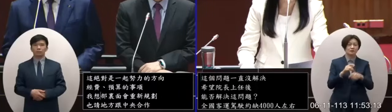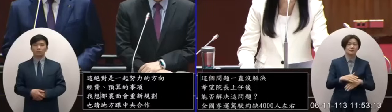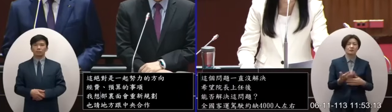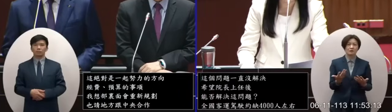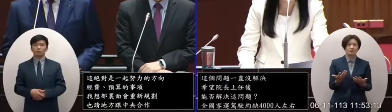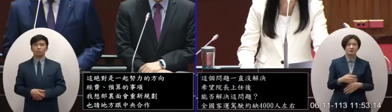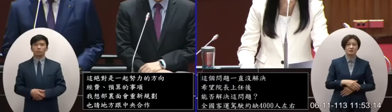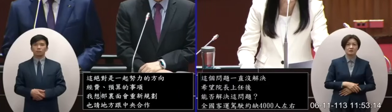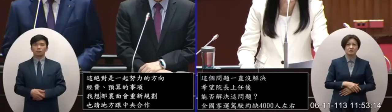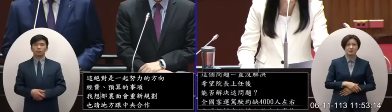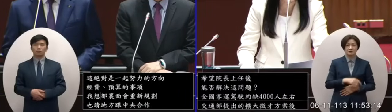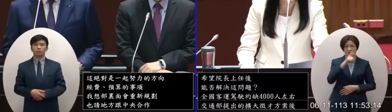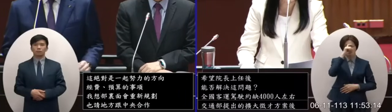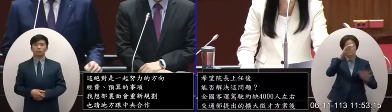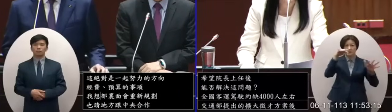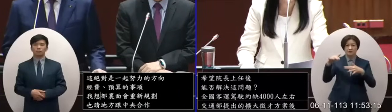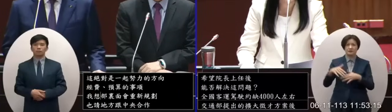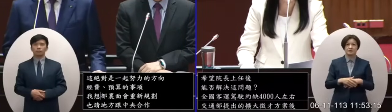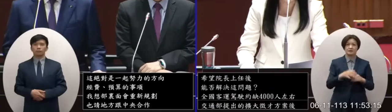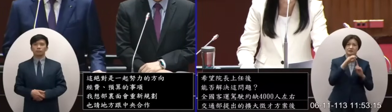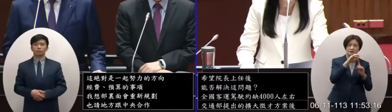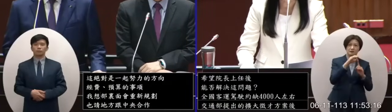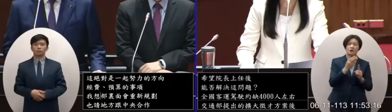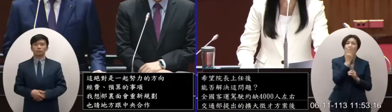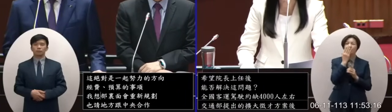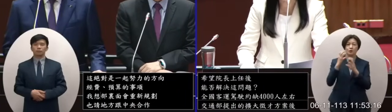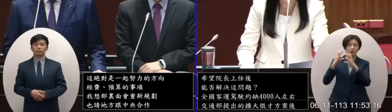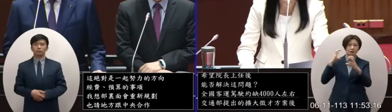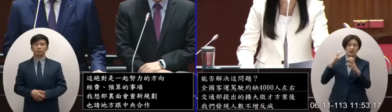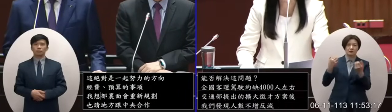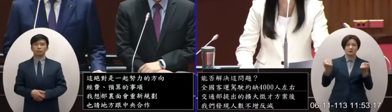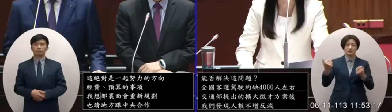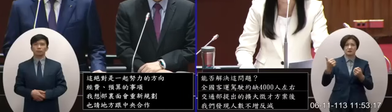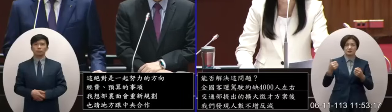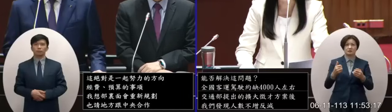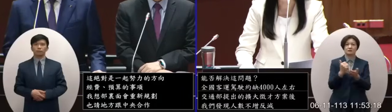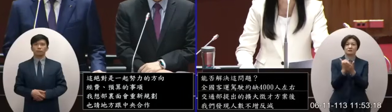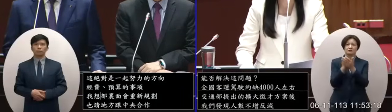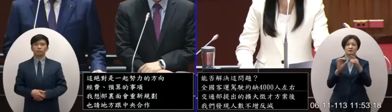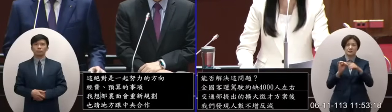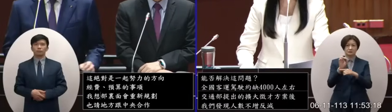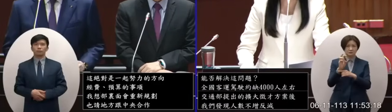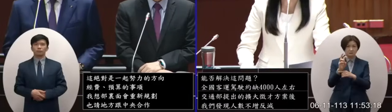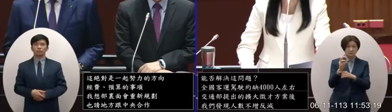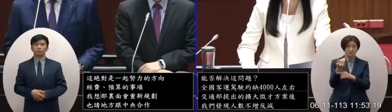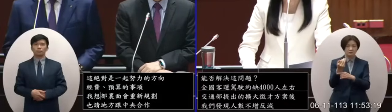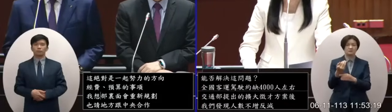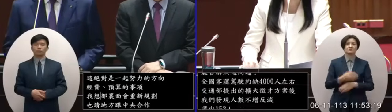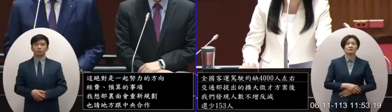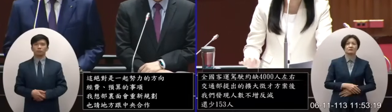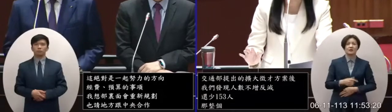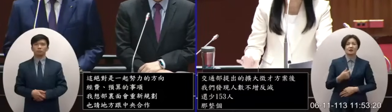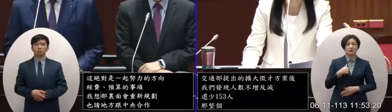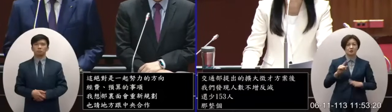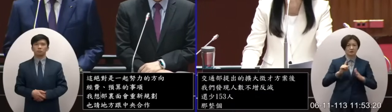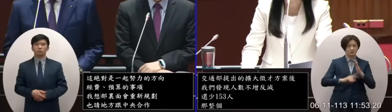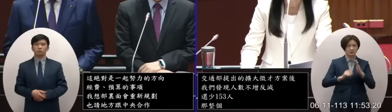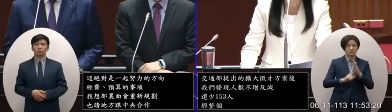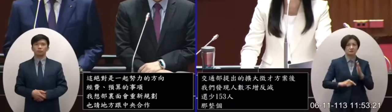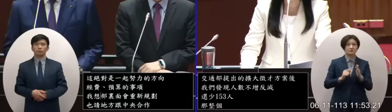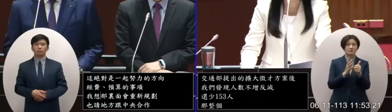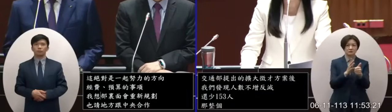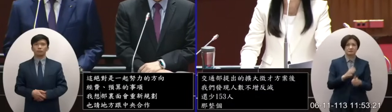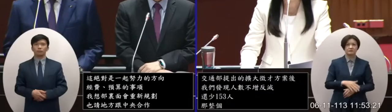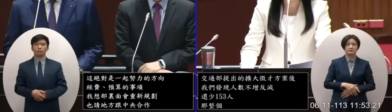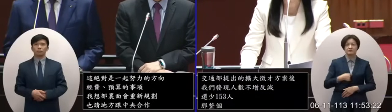要召集这个客运跟游览车司机哦，达成率也只有29%哈。所以呢，本席在这里很简单，这一题就是